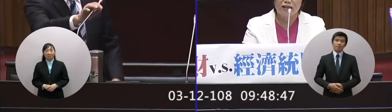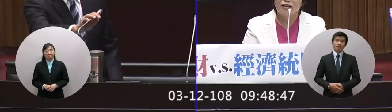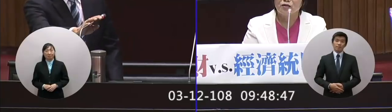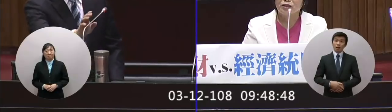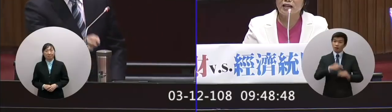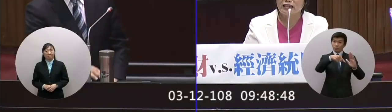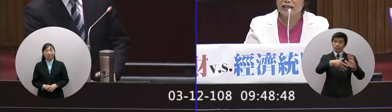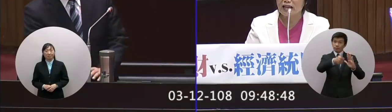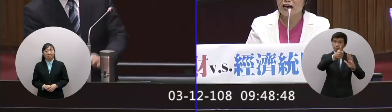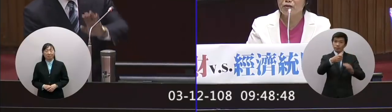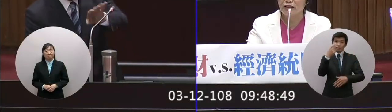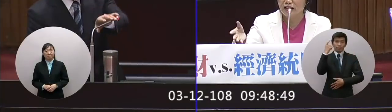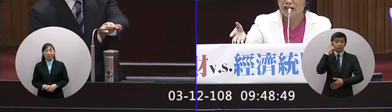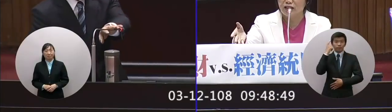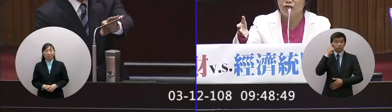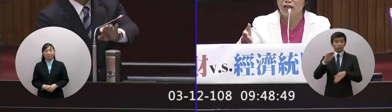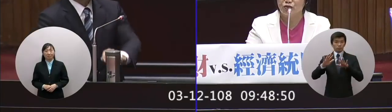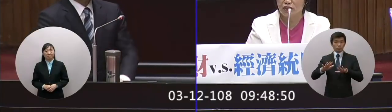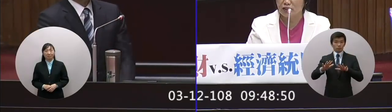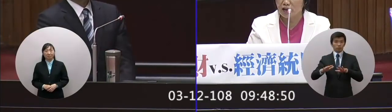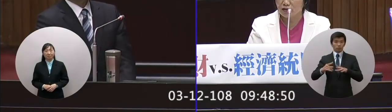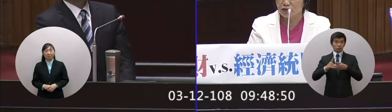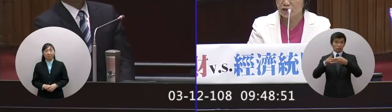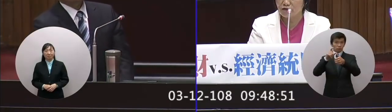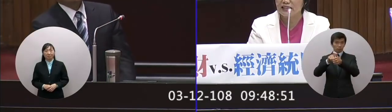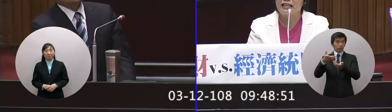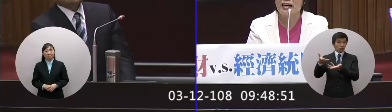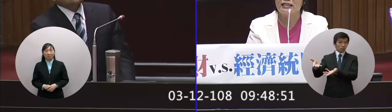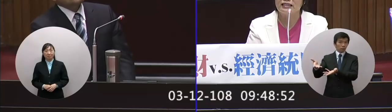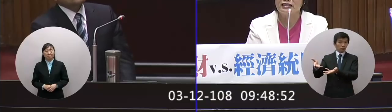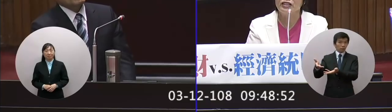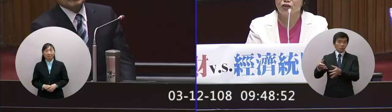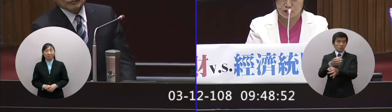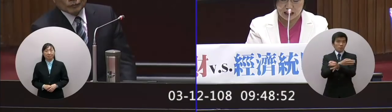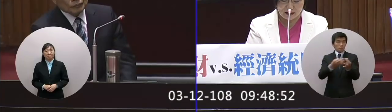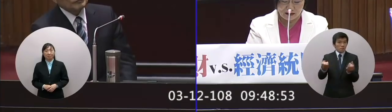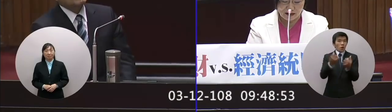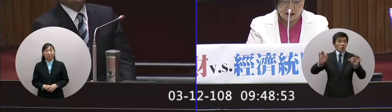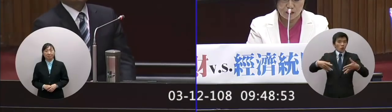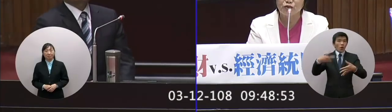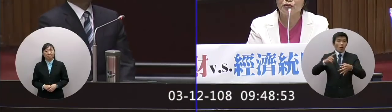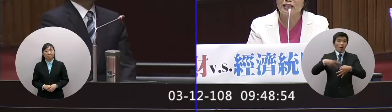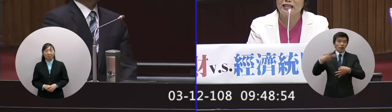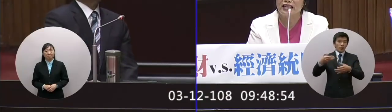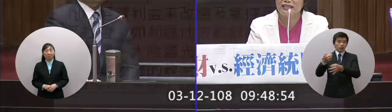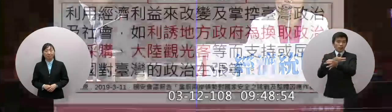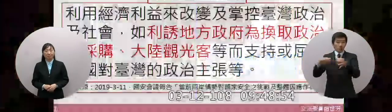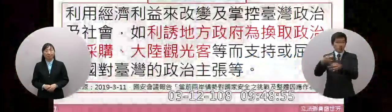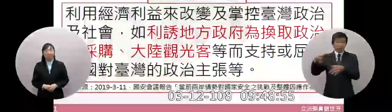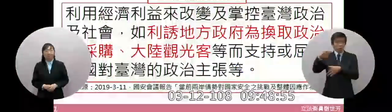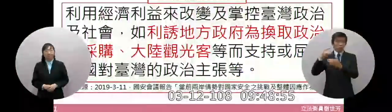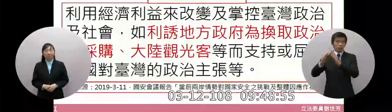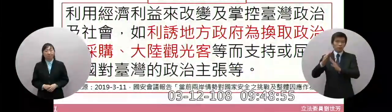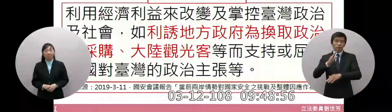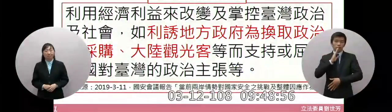李家姐， 院长，我想你看到我今天的主要的主题哈，就是发大财跟经济统战哈。过去这两三个